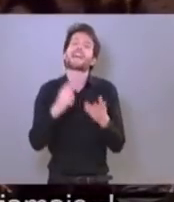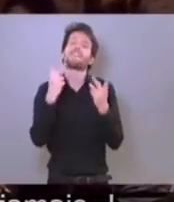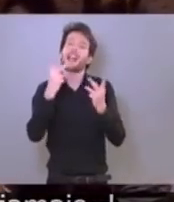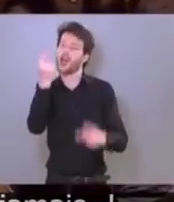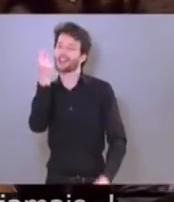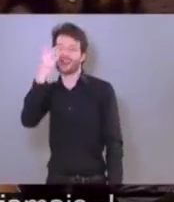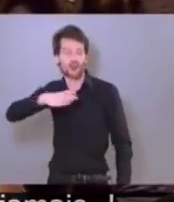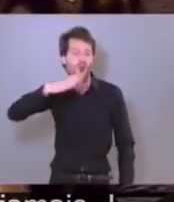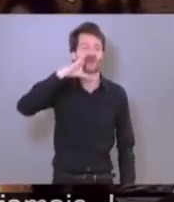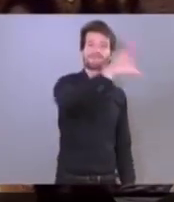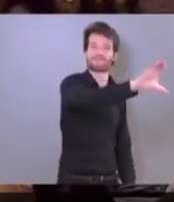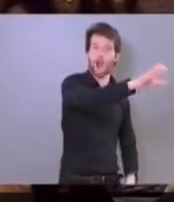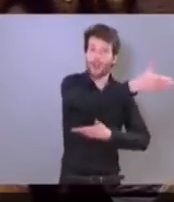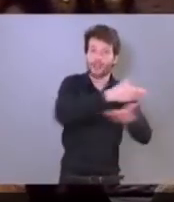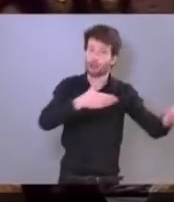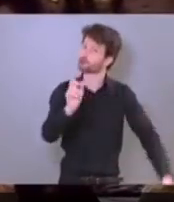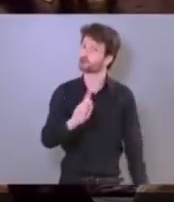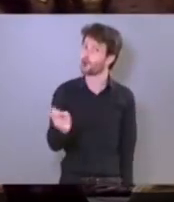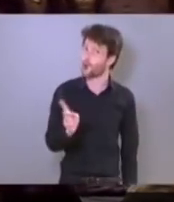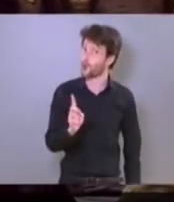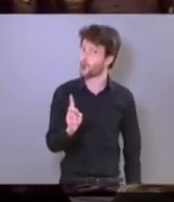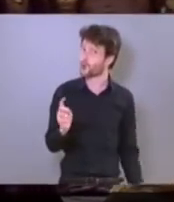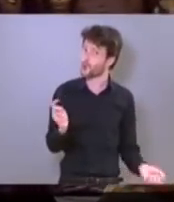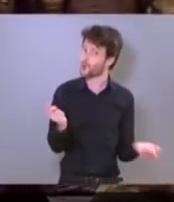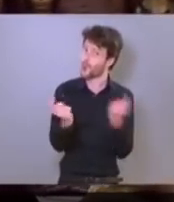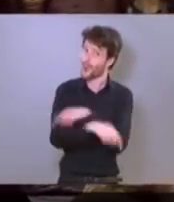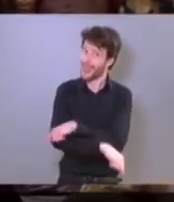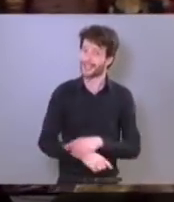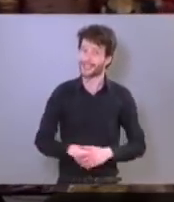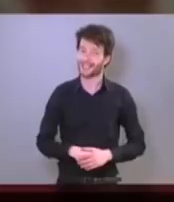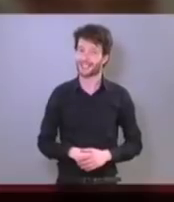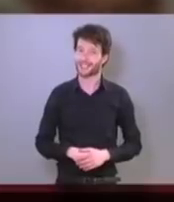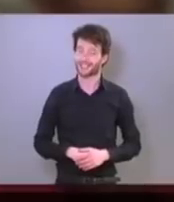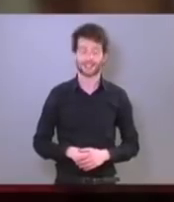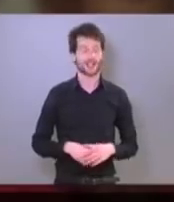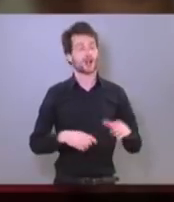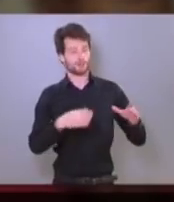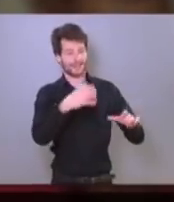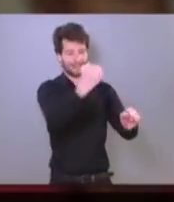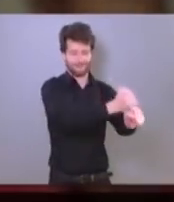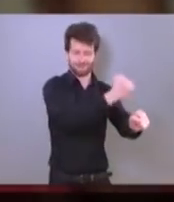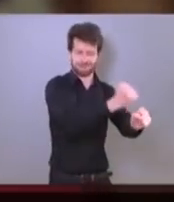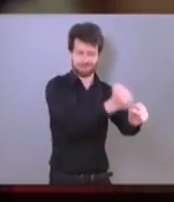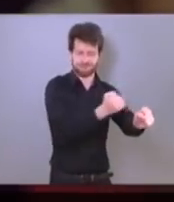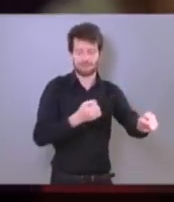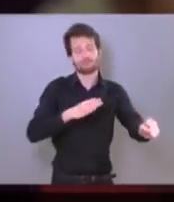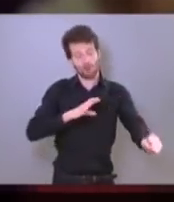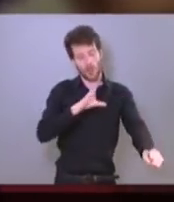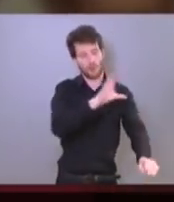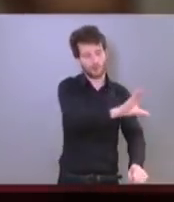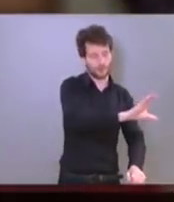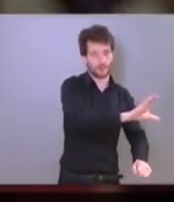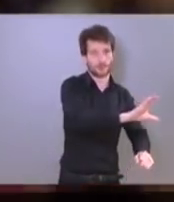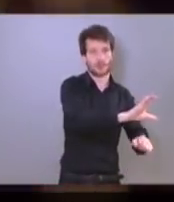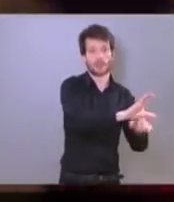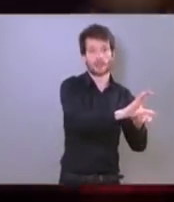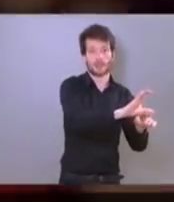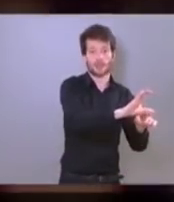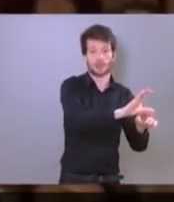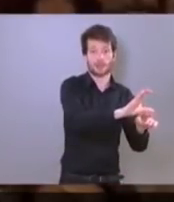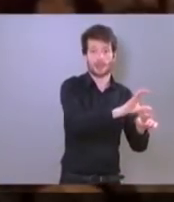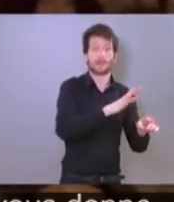réalisé. C'est le contraire. Une bonne partie de ce que vous avez réalisé est gratuitement